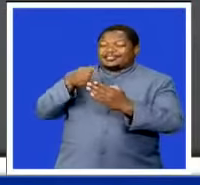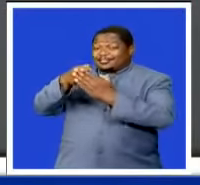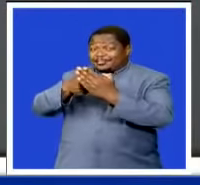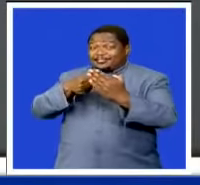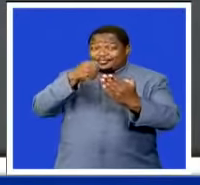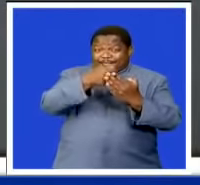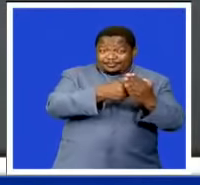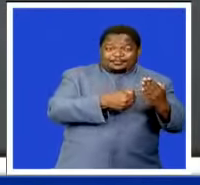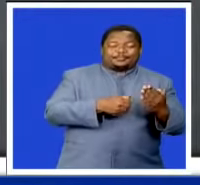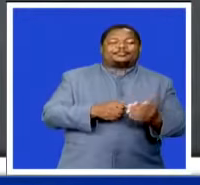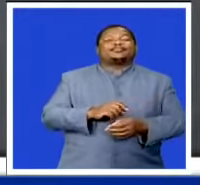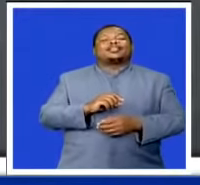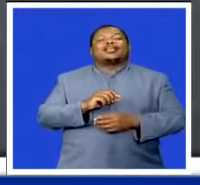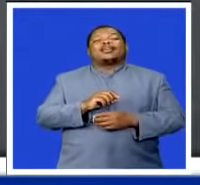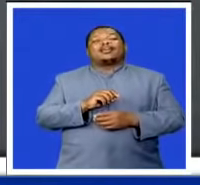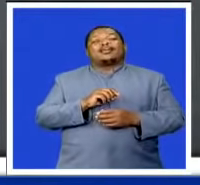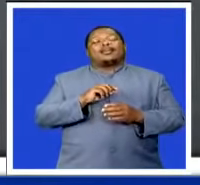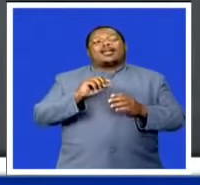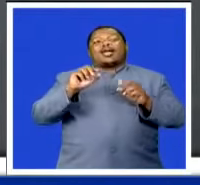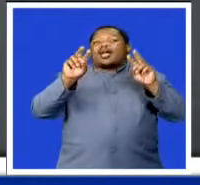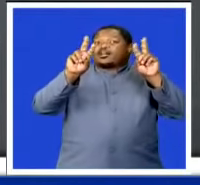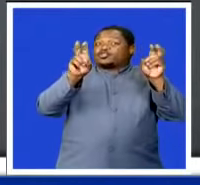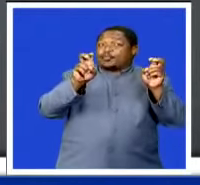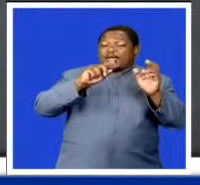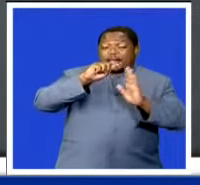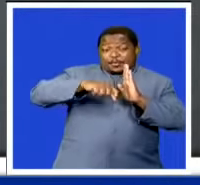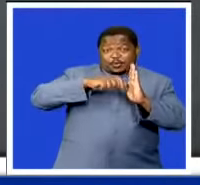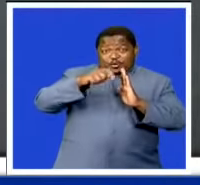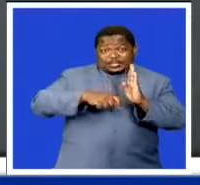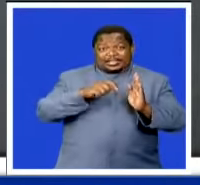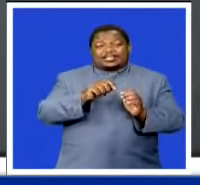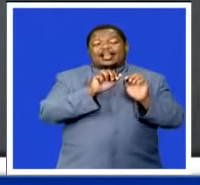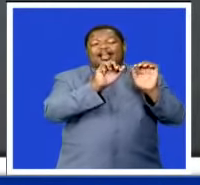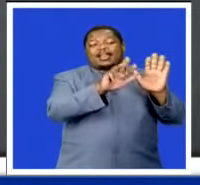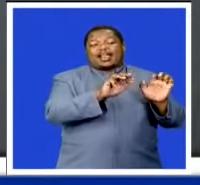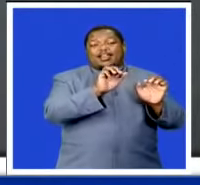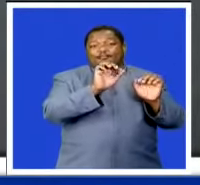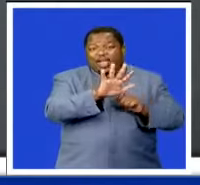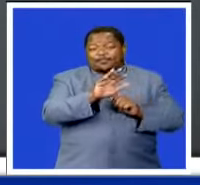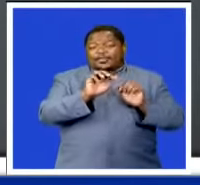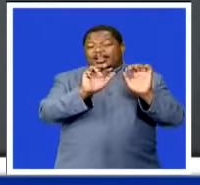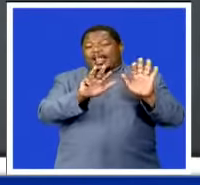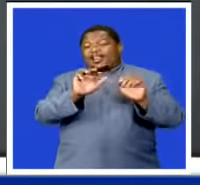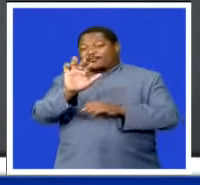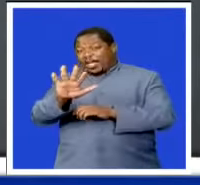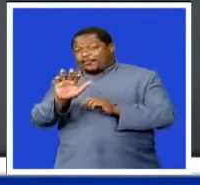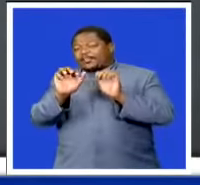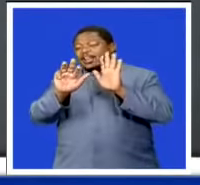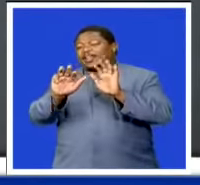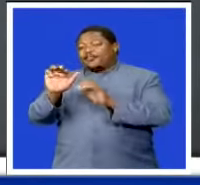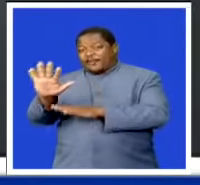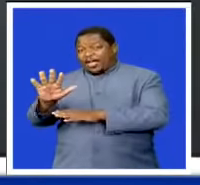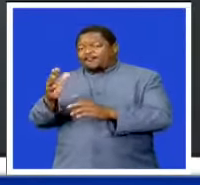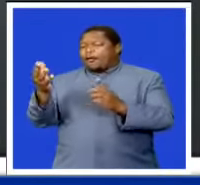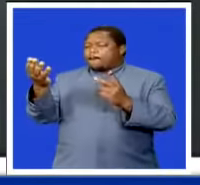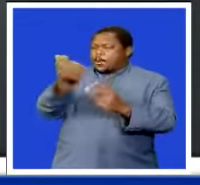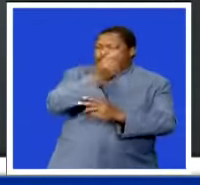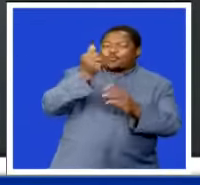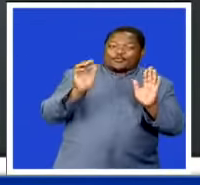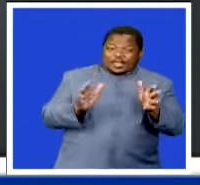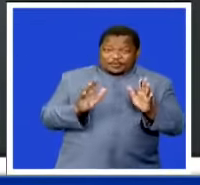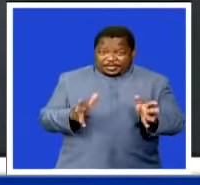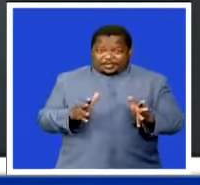nesihlanu ekhulu 95% bayasati isimo sengadi kuleli kanti labalinani elifanako bayawanatha emaphilisi ekusinsi